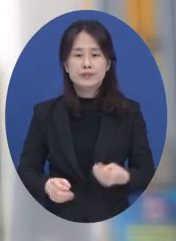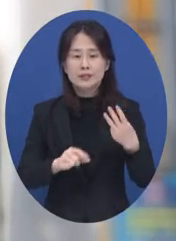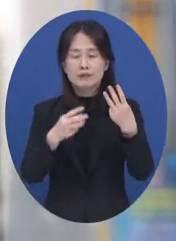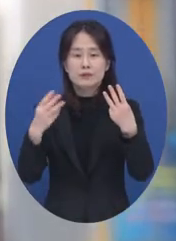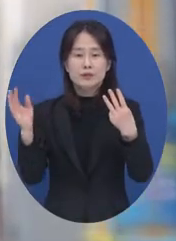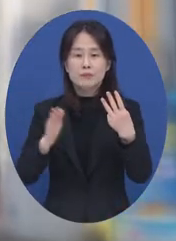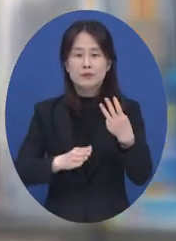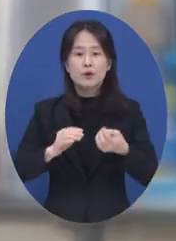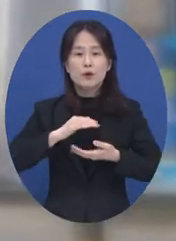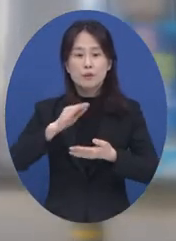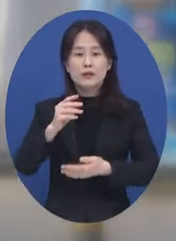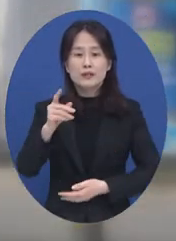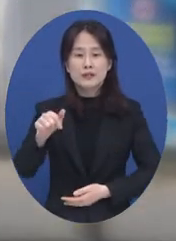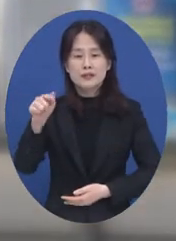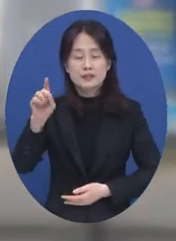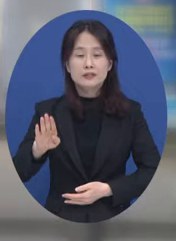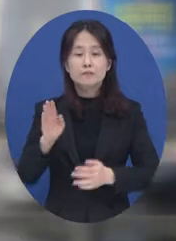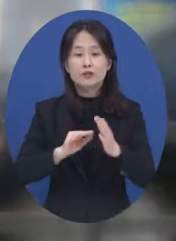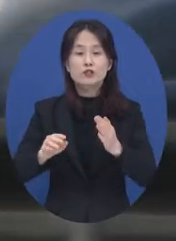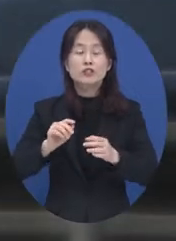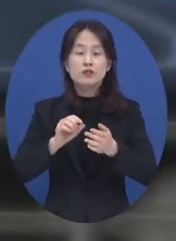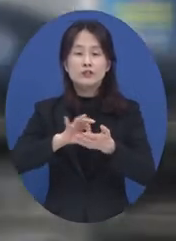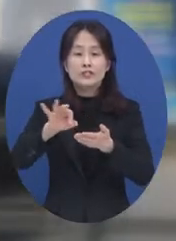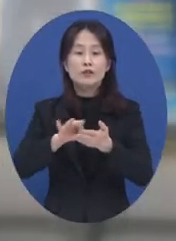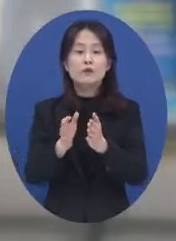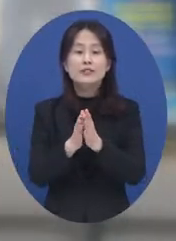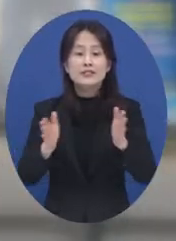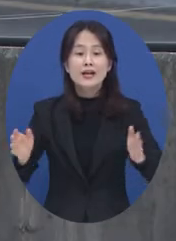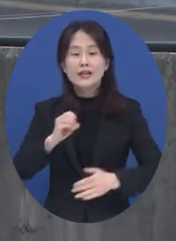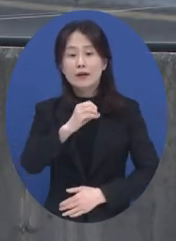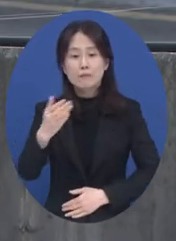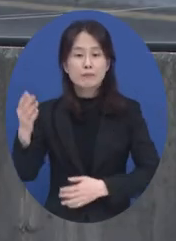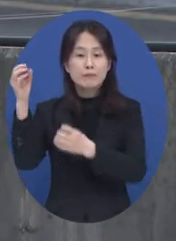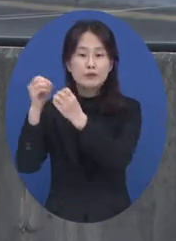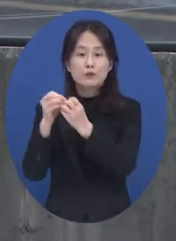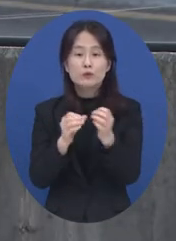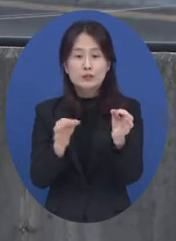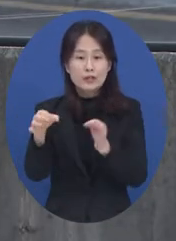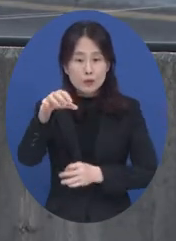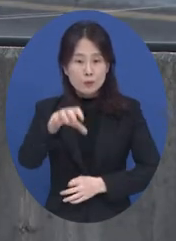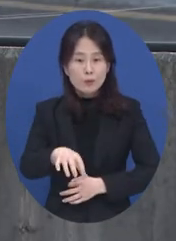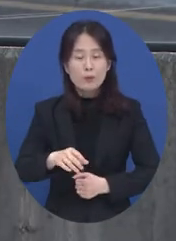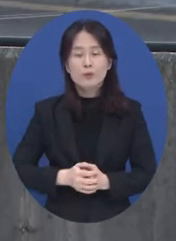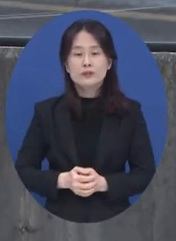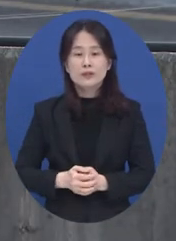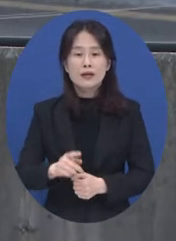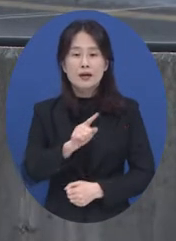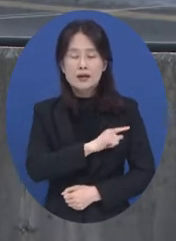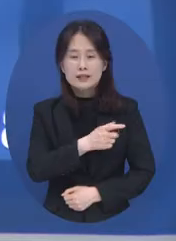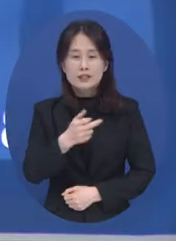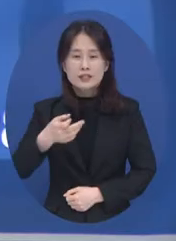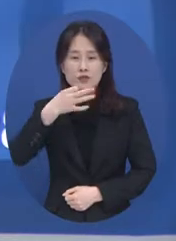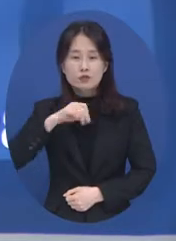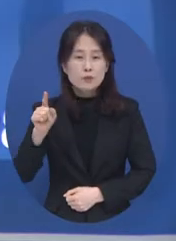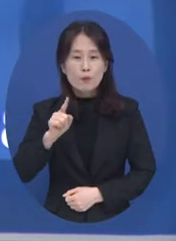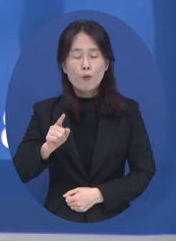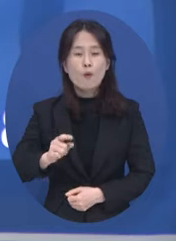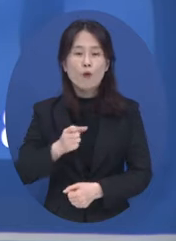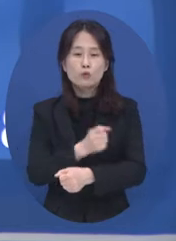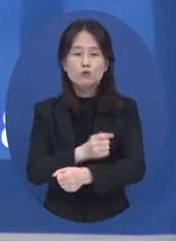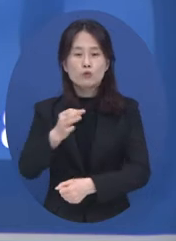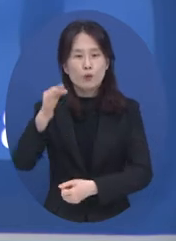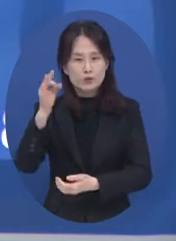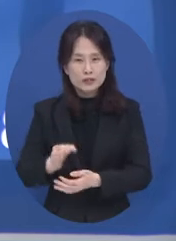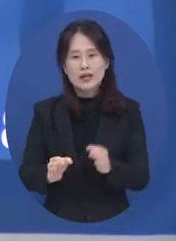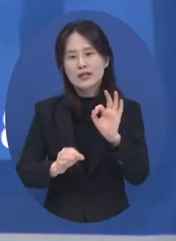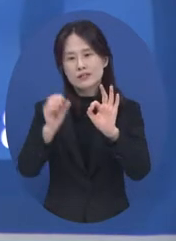지난 3일부터 배달특급을 정식으로 이용하기 시작한 양평의 한 전통시장입니다. 배달특급의 가장 큰 장점은 1%의